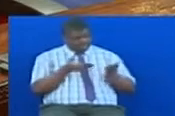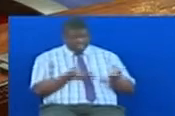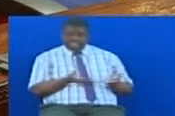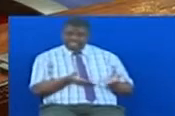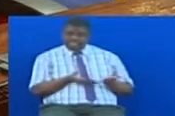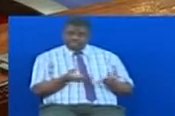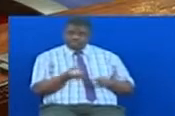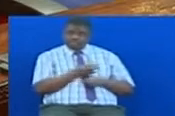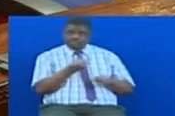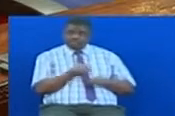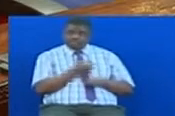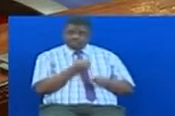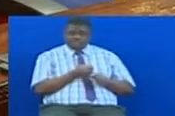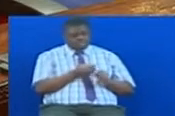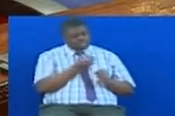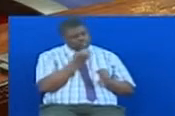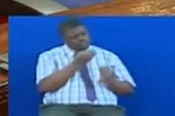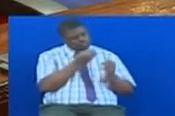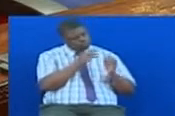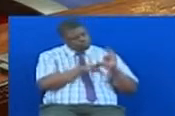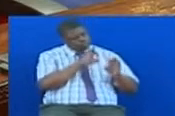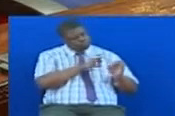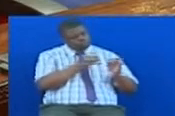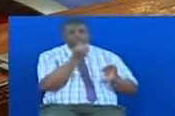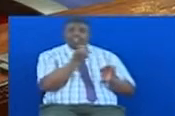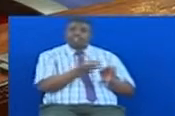tumeshafanya data cleaning zaidi ya